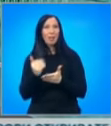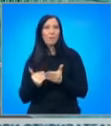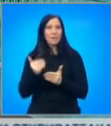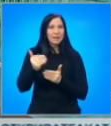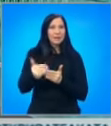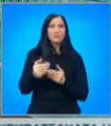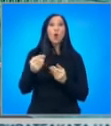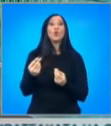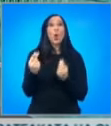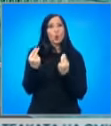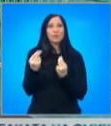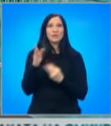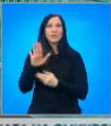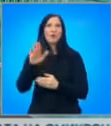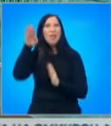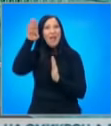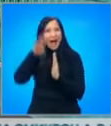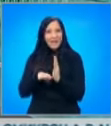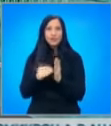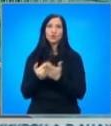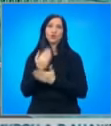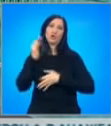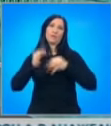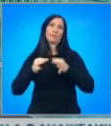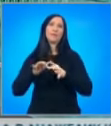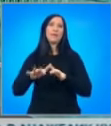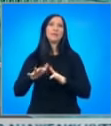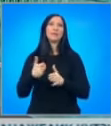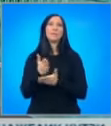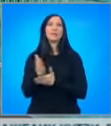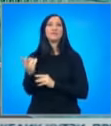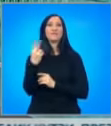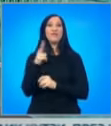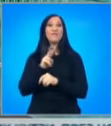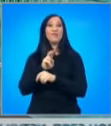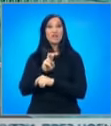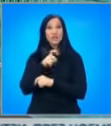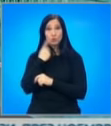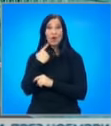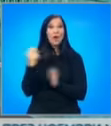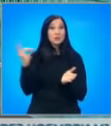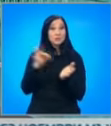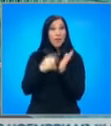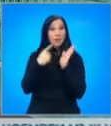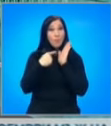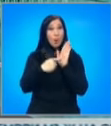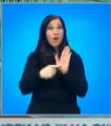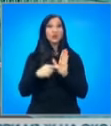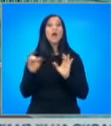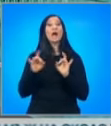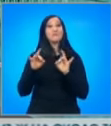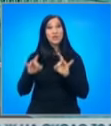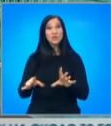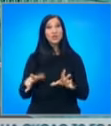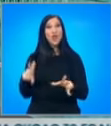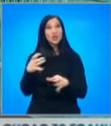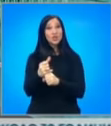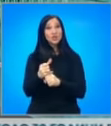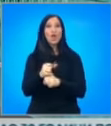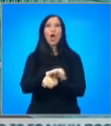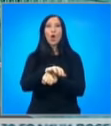него е най-ниското от началото на пандемията през 2020 година. Целта му е да покаже на австралийците, че държи COVID-кризата